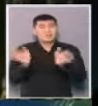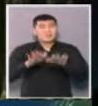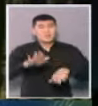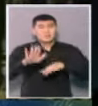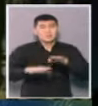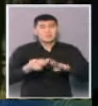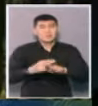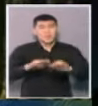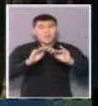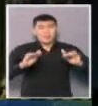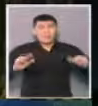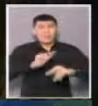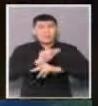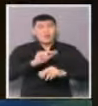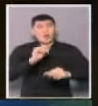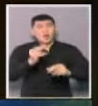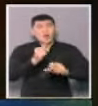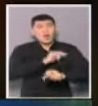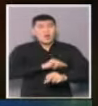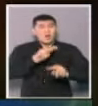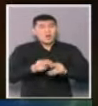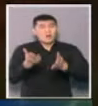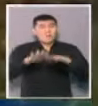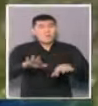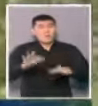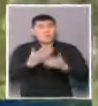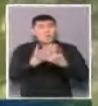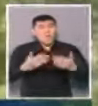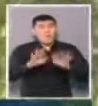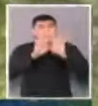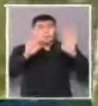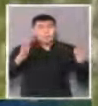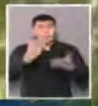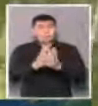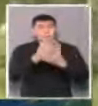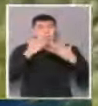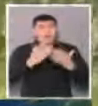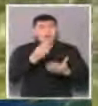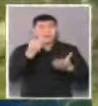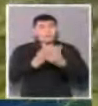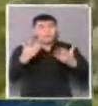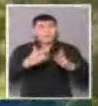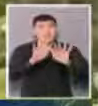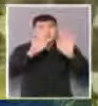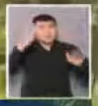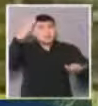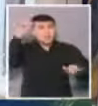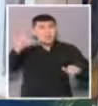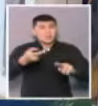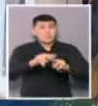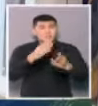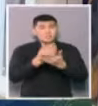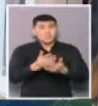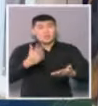его последователи, его многочисленные ученики. В областном историко-краеведческом музее хранятся ценные вещи талантливой личности,